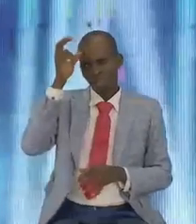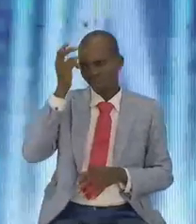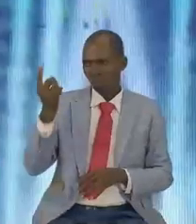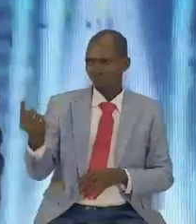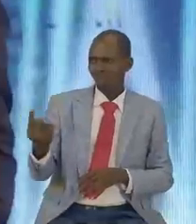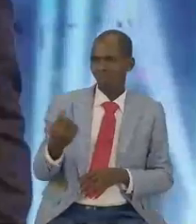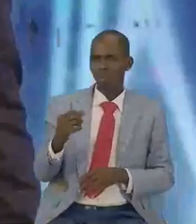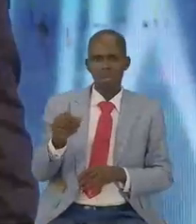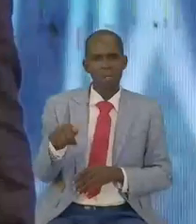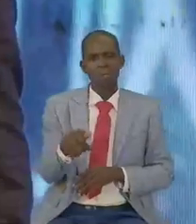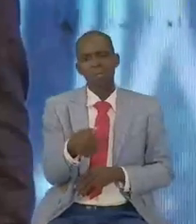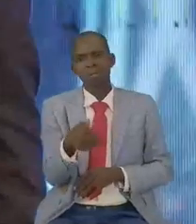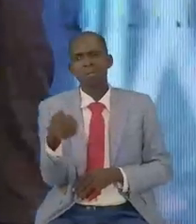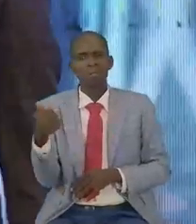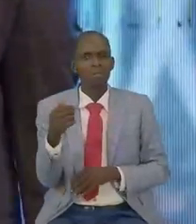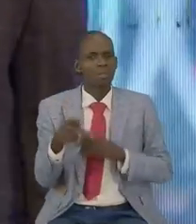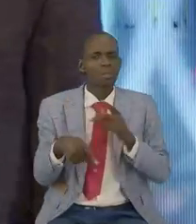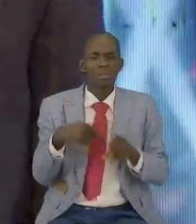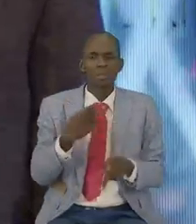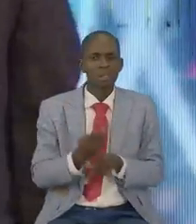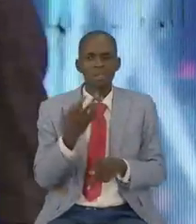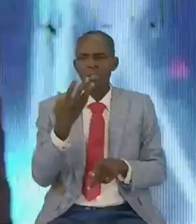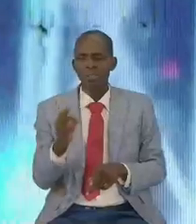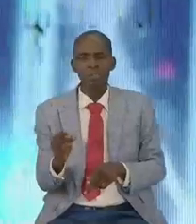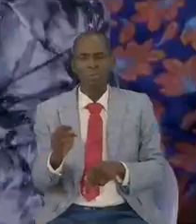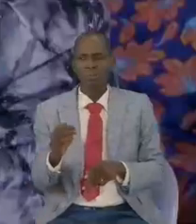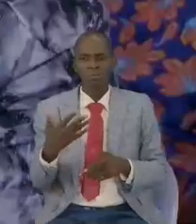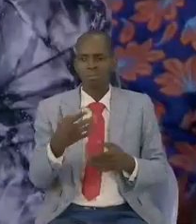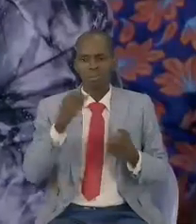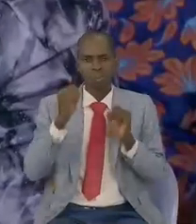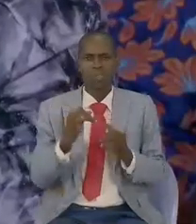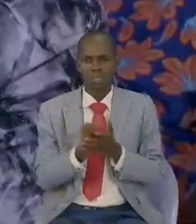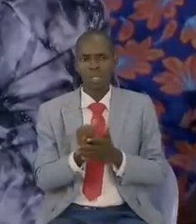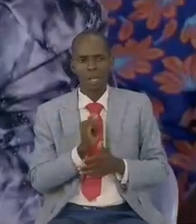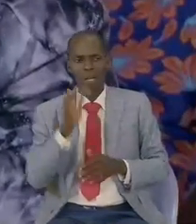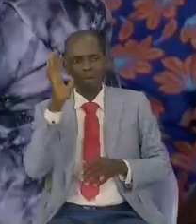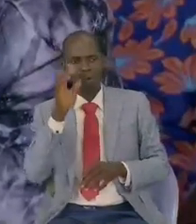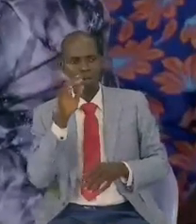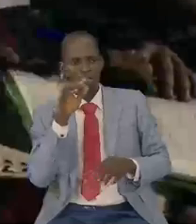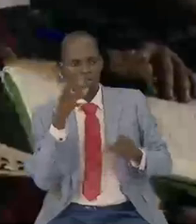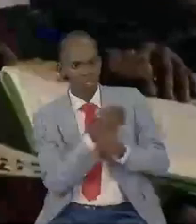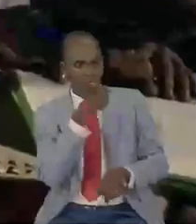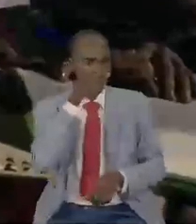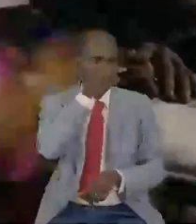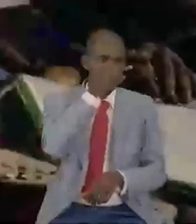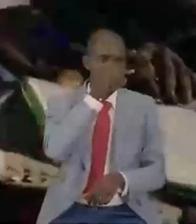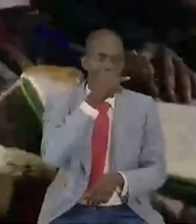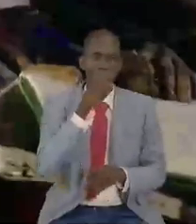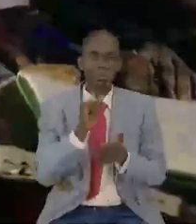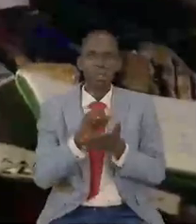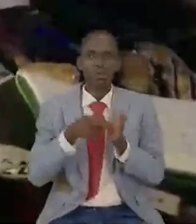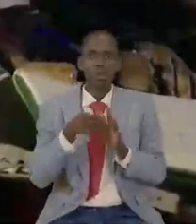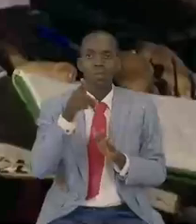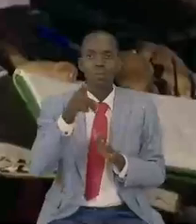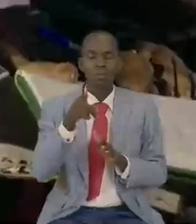y a un autre qui vient, qui dit, je vais arracher, et c'est toi en droite comme ça, jamais. J'ai dit